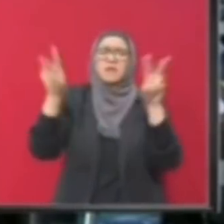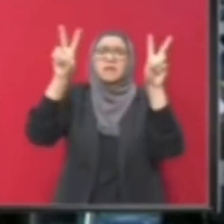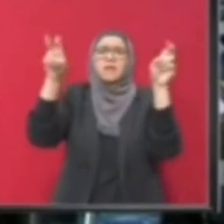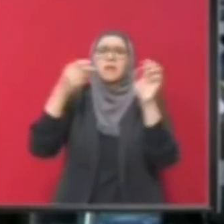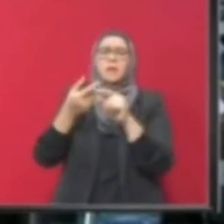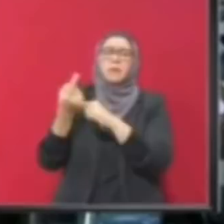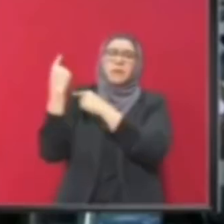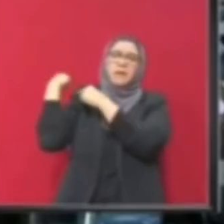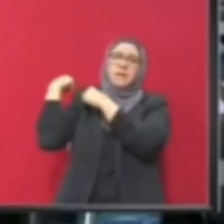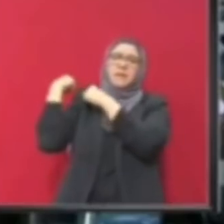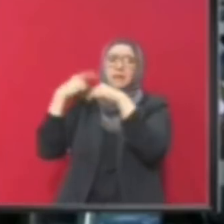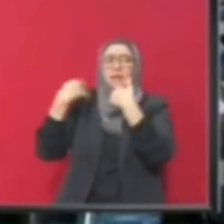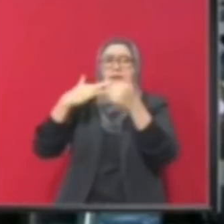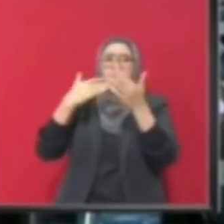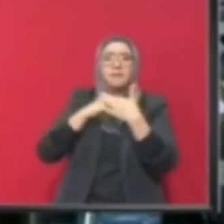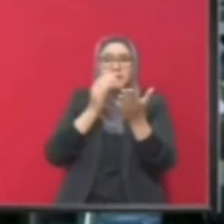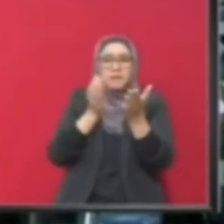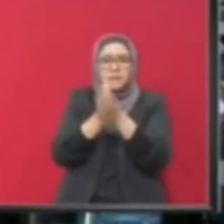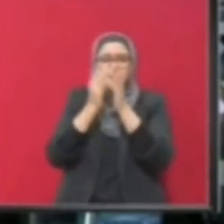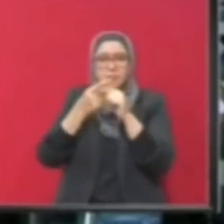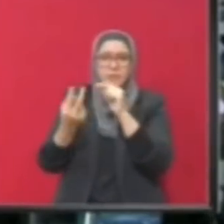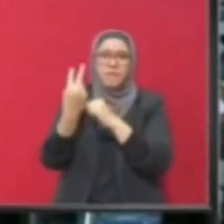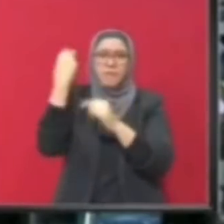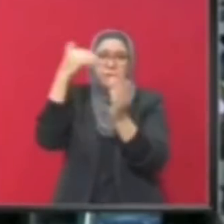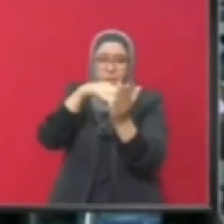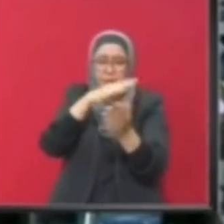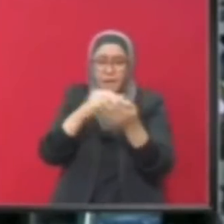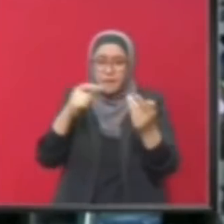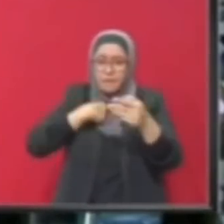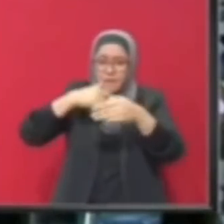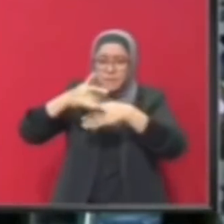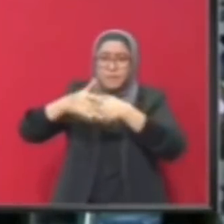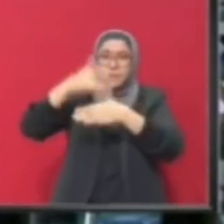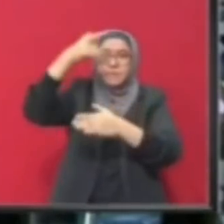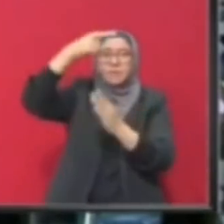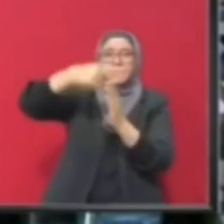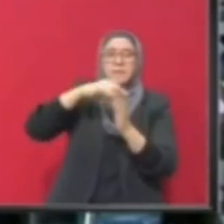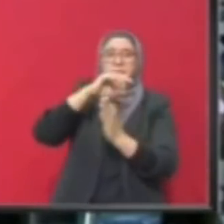balik. Pada awal Oktober yang berhormat sempurna.